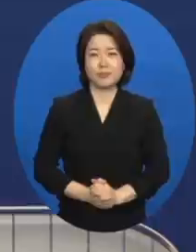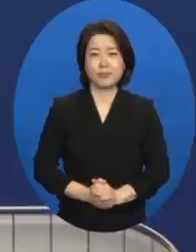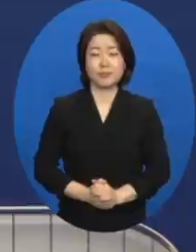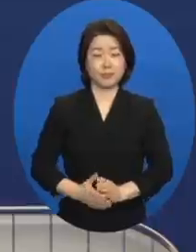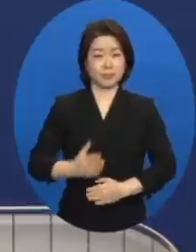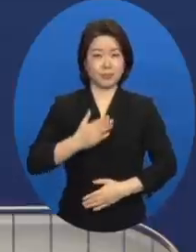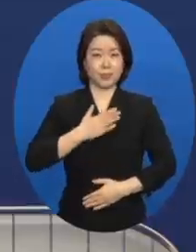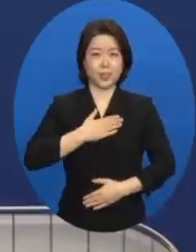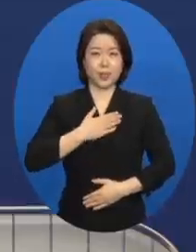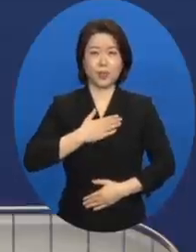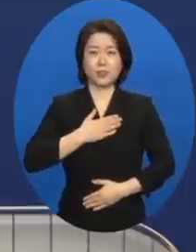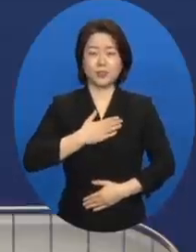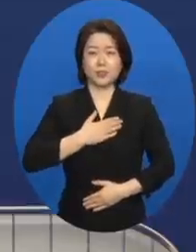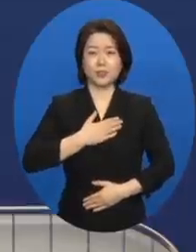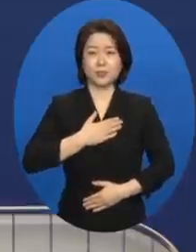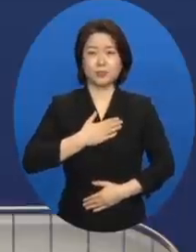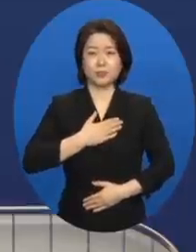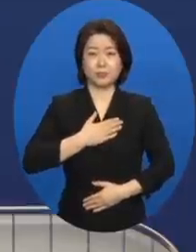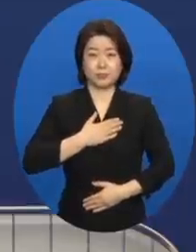저는